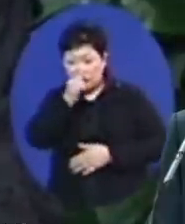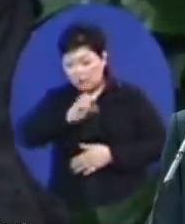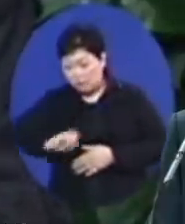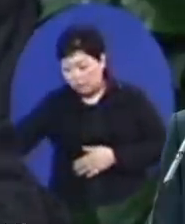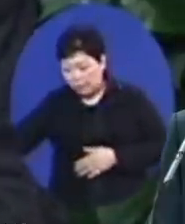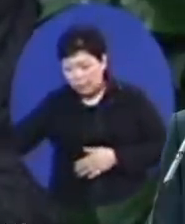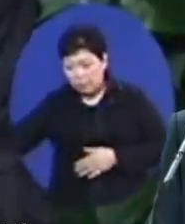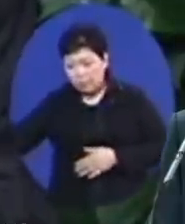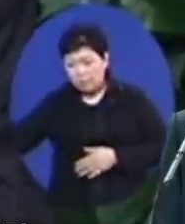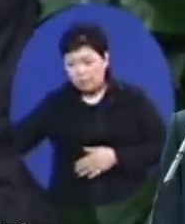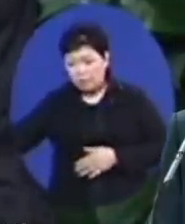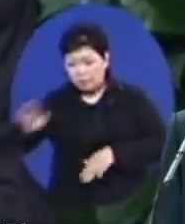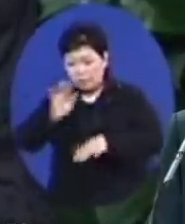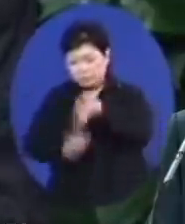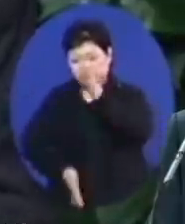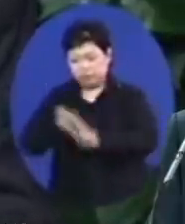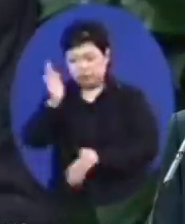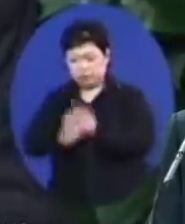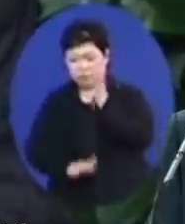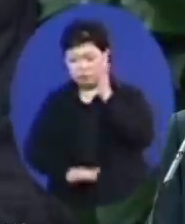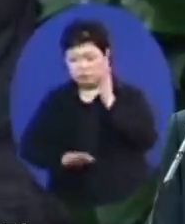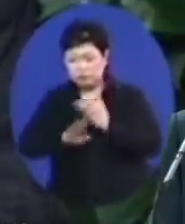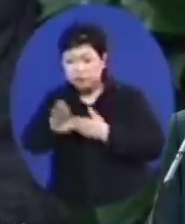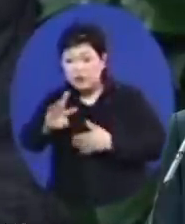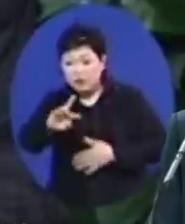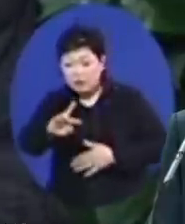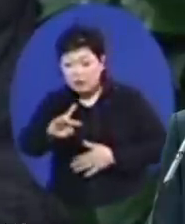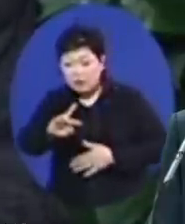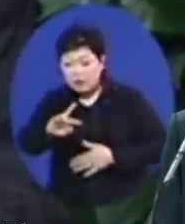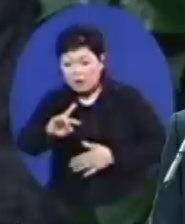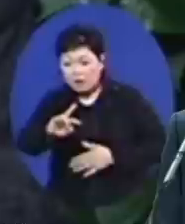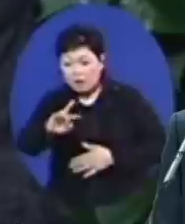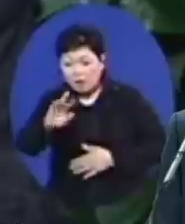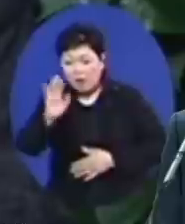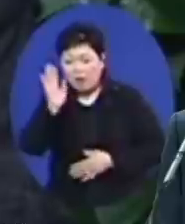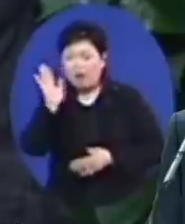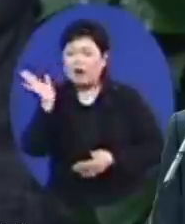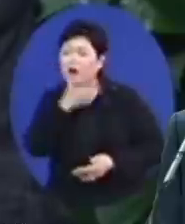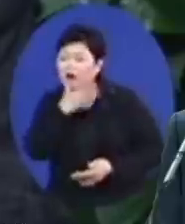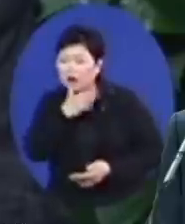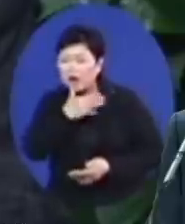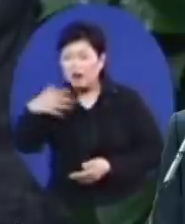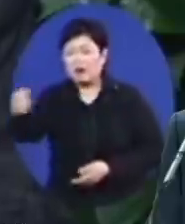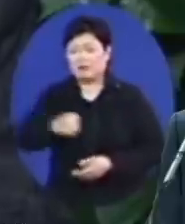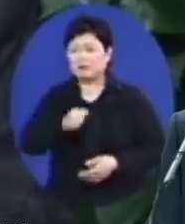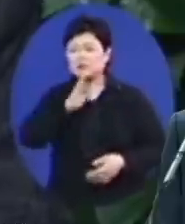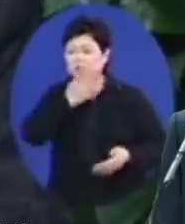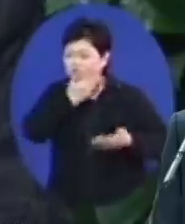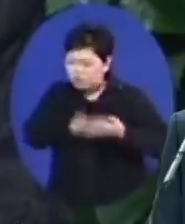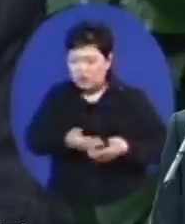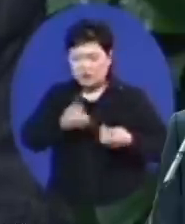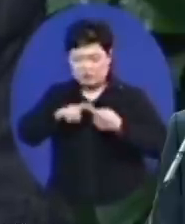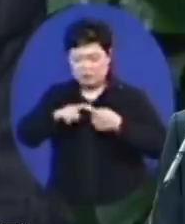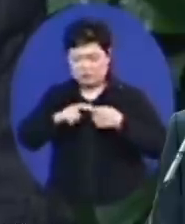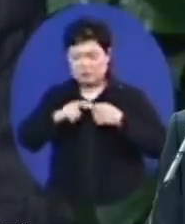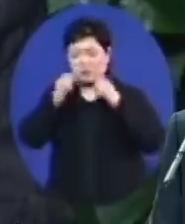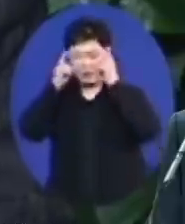잃어버리고 손을 틀어버리고 난 다음에야 가지고 있던 것이 얼마나 중요한 것을 알 수가 있습니다.